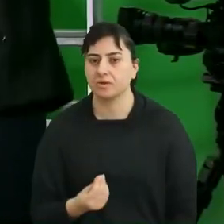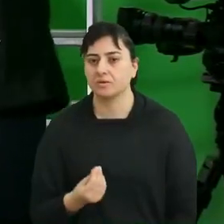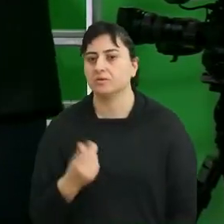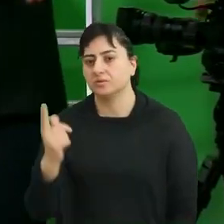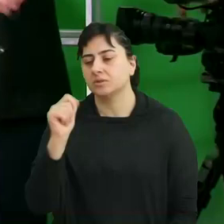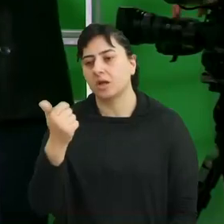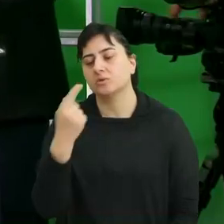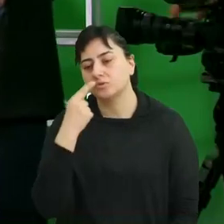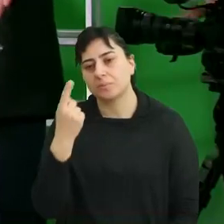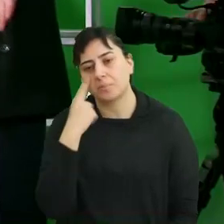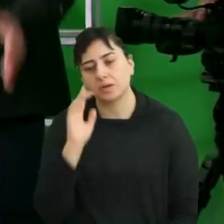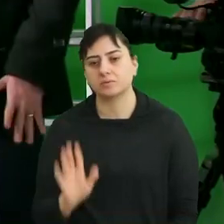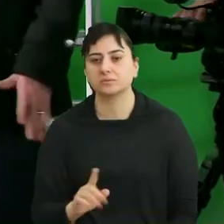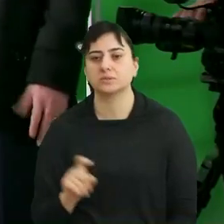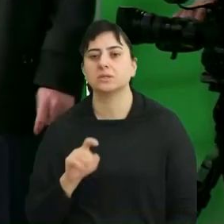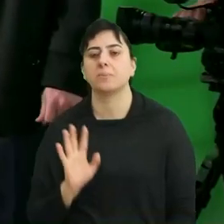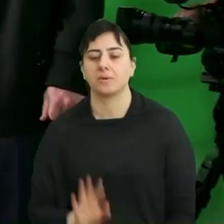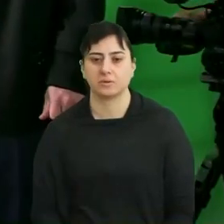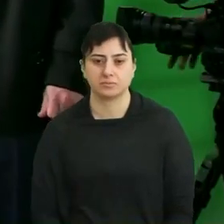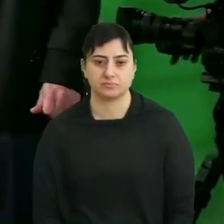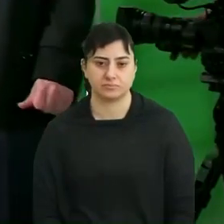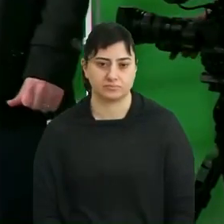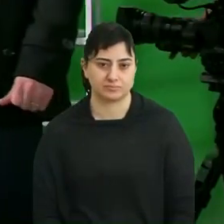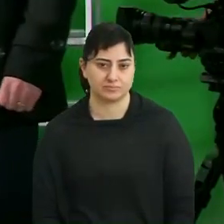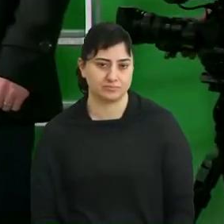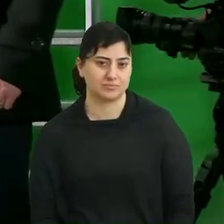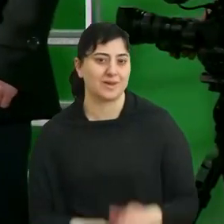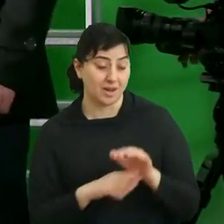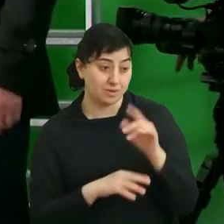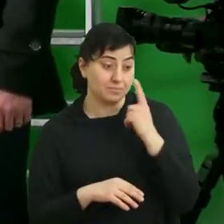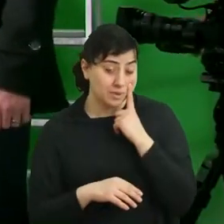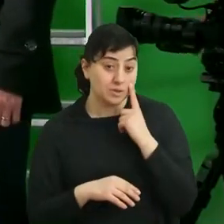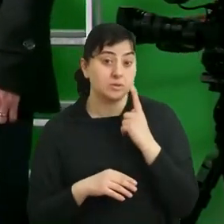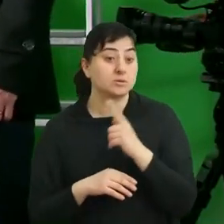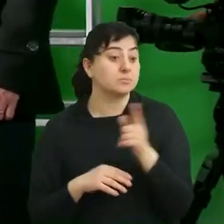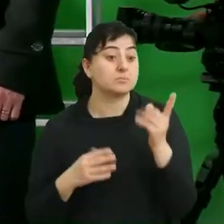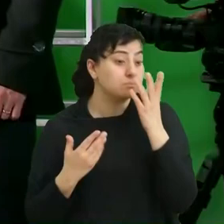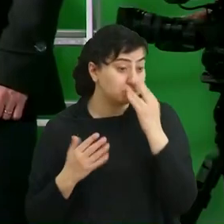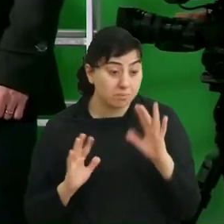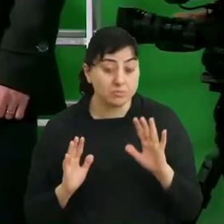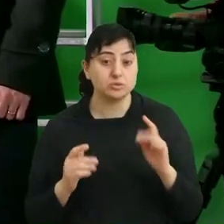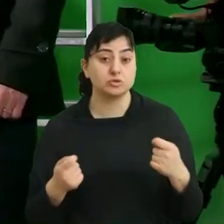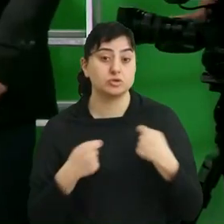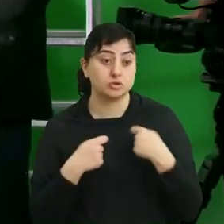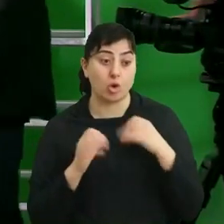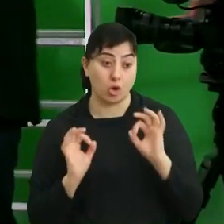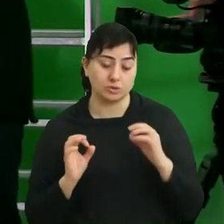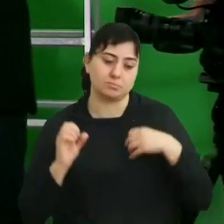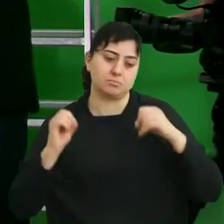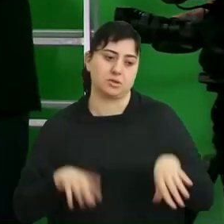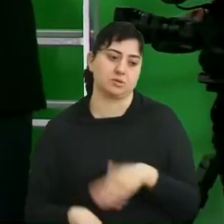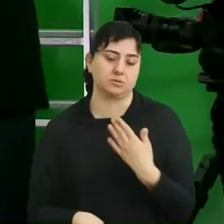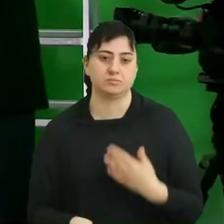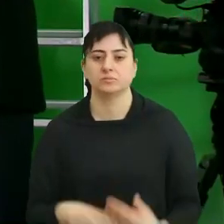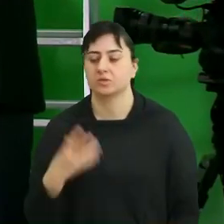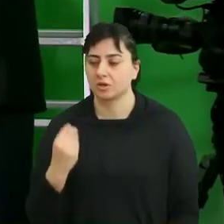Zaten gerekeni söyledi. Sakin. Tamam. Hayatım. Ama bak, uygun görmediğim bir şey konusunda ısrar ederlerse hemen gideriz,